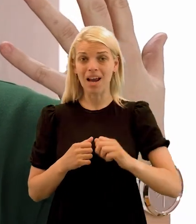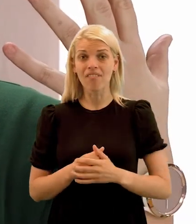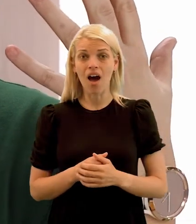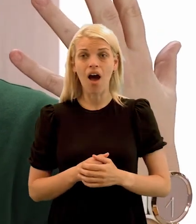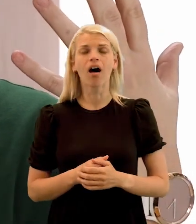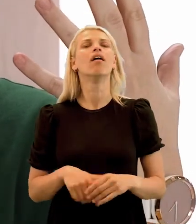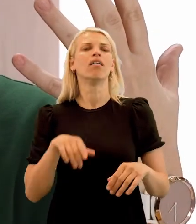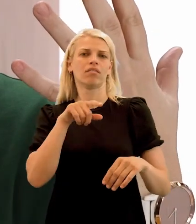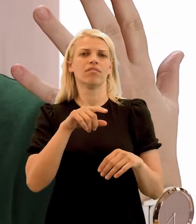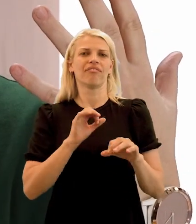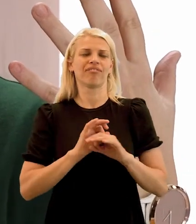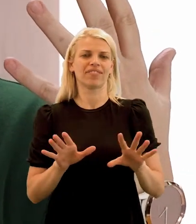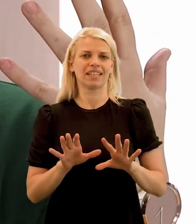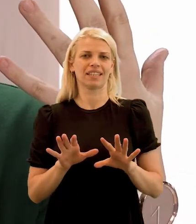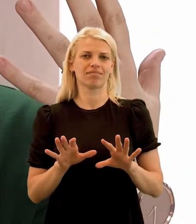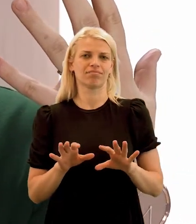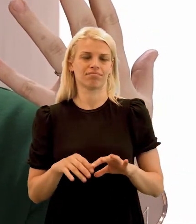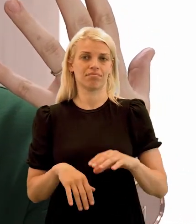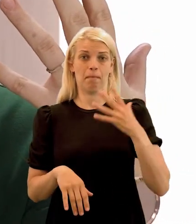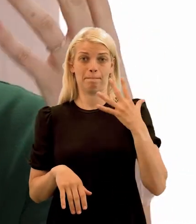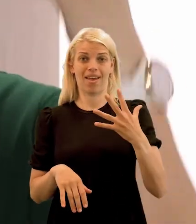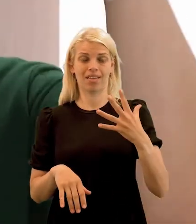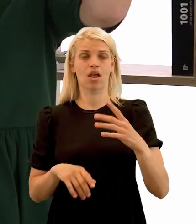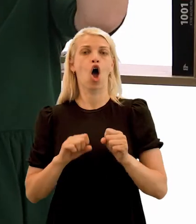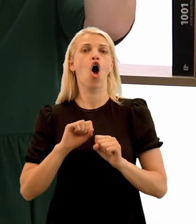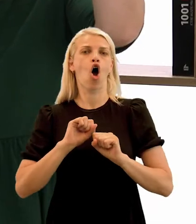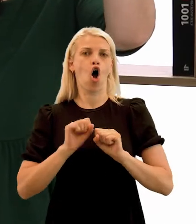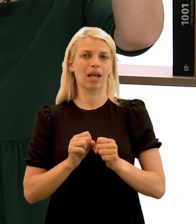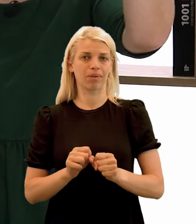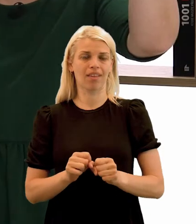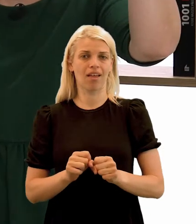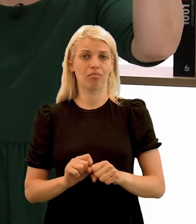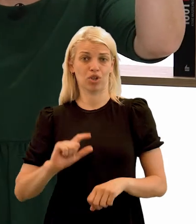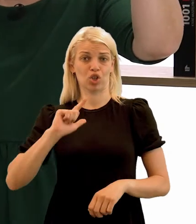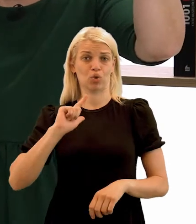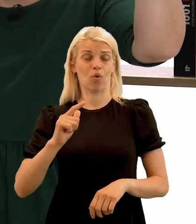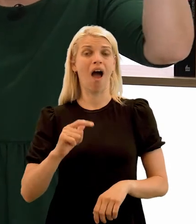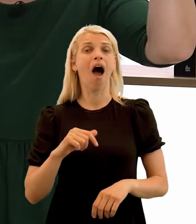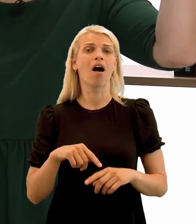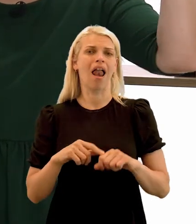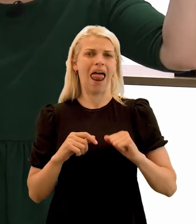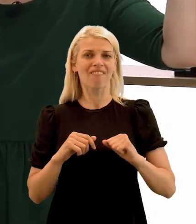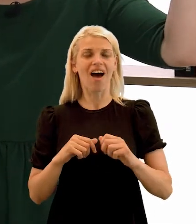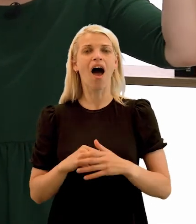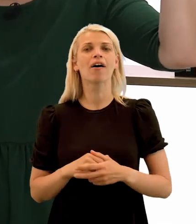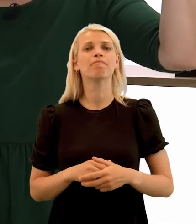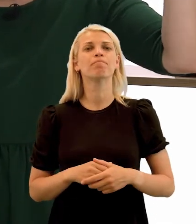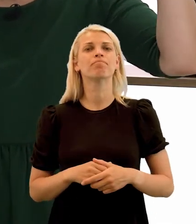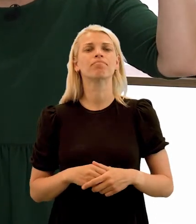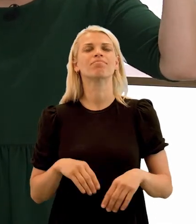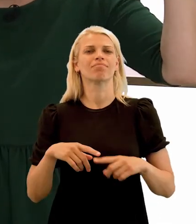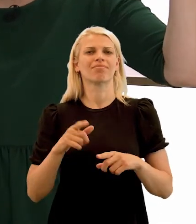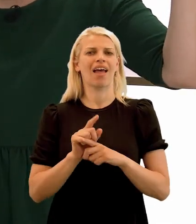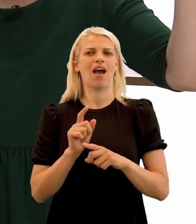vlastne máte tam 5 prstov. To znamená, tých prvých 5 je ohybných. A tá druhá ruka ľavá, ak ste praváci, tak s ňou už až tak